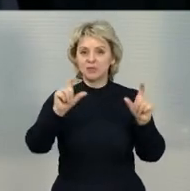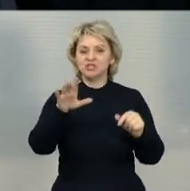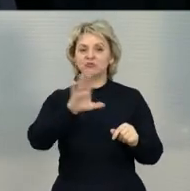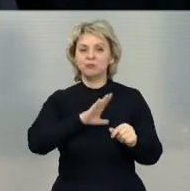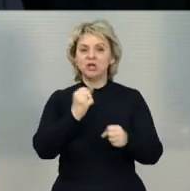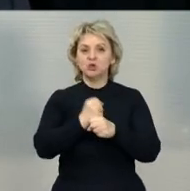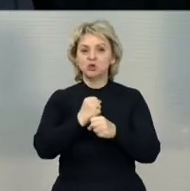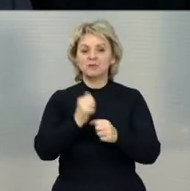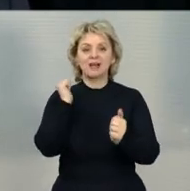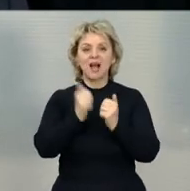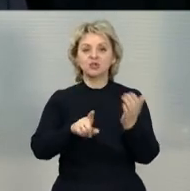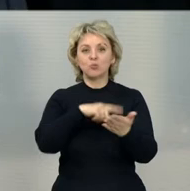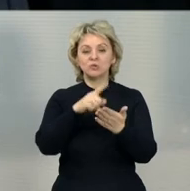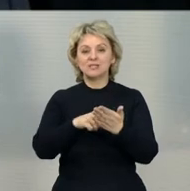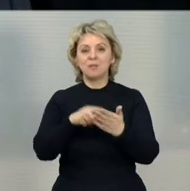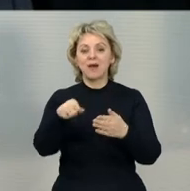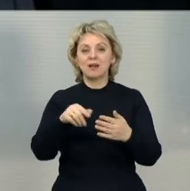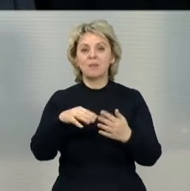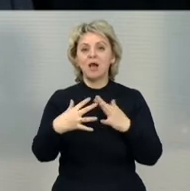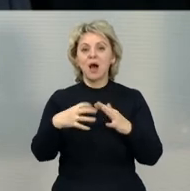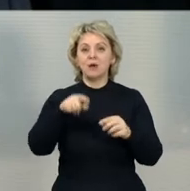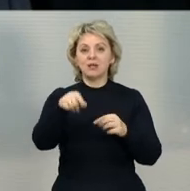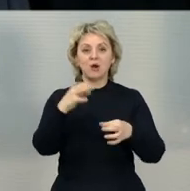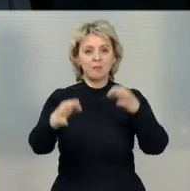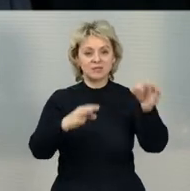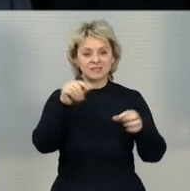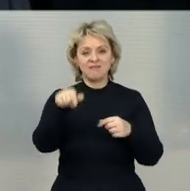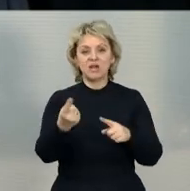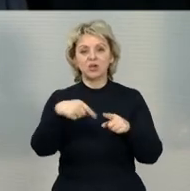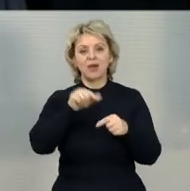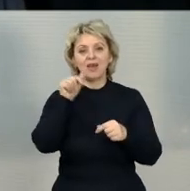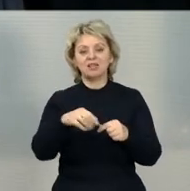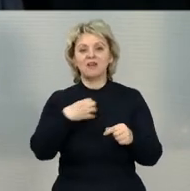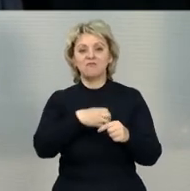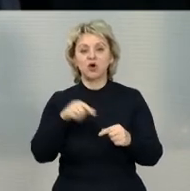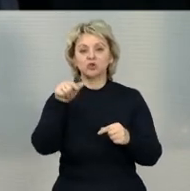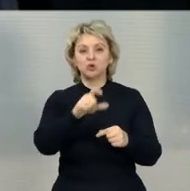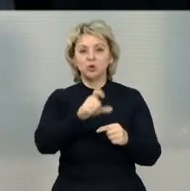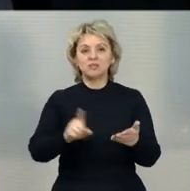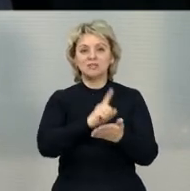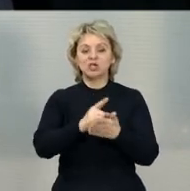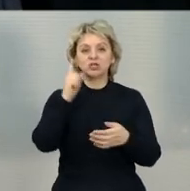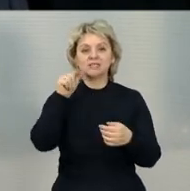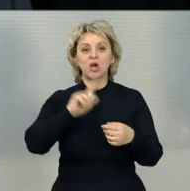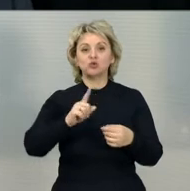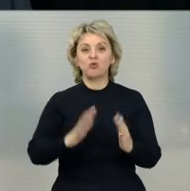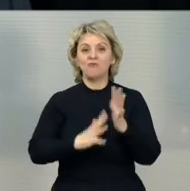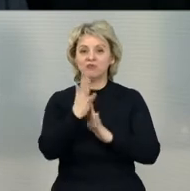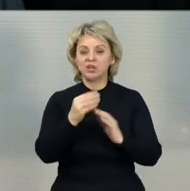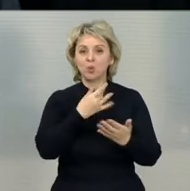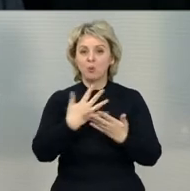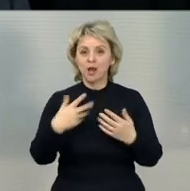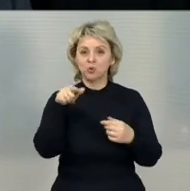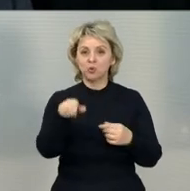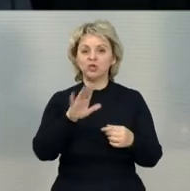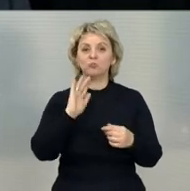были созданы в каждом муниципальном образовании, так как это важно. То есть люди должны знать, что выращенная продукция